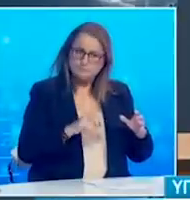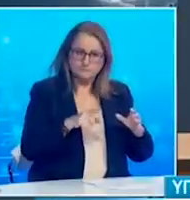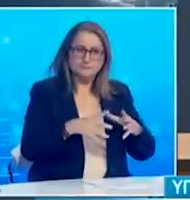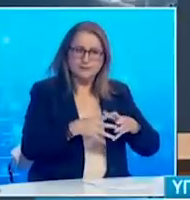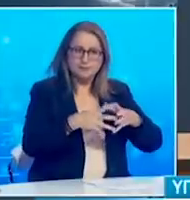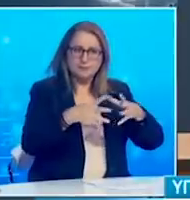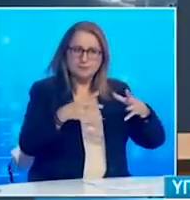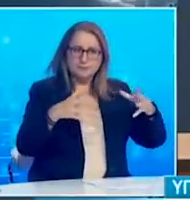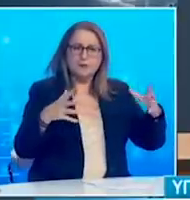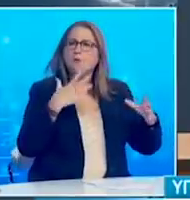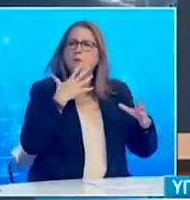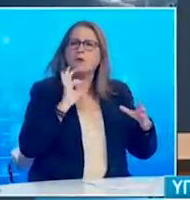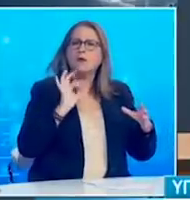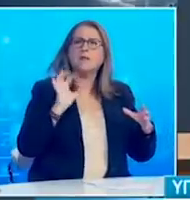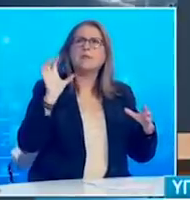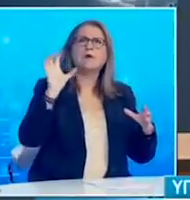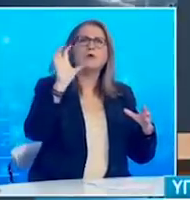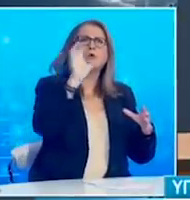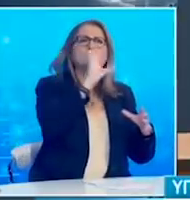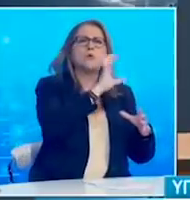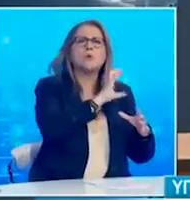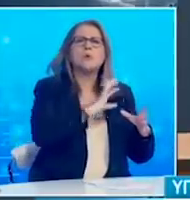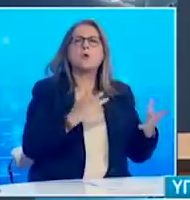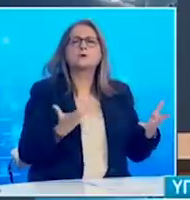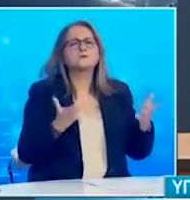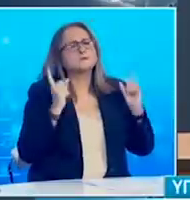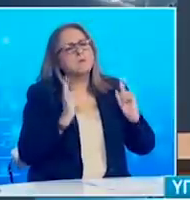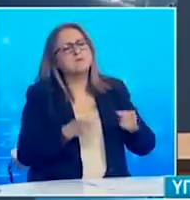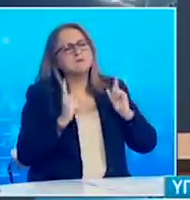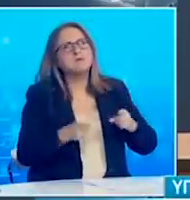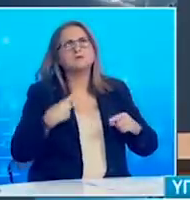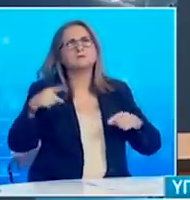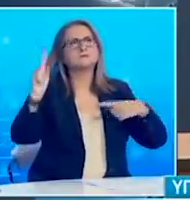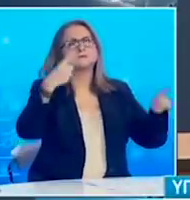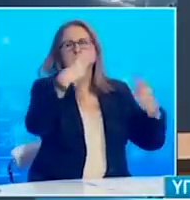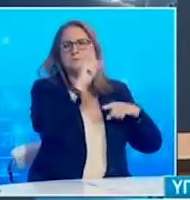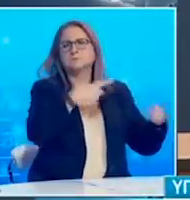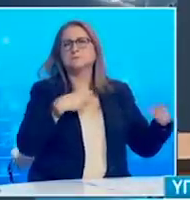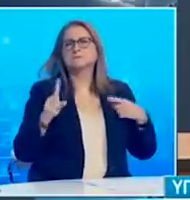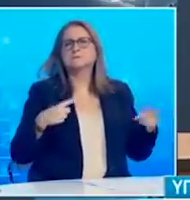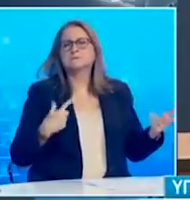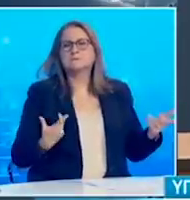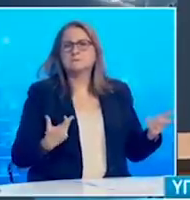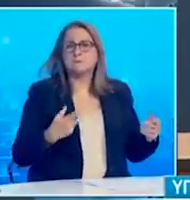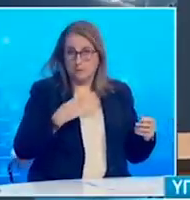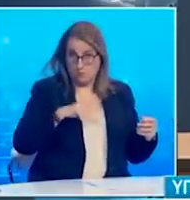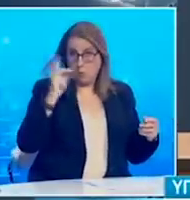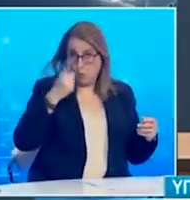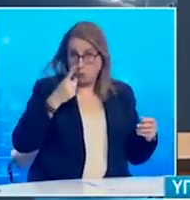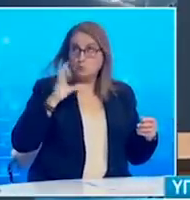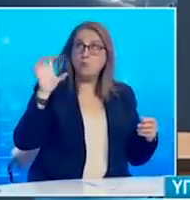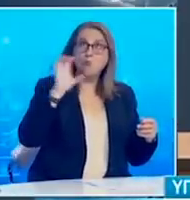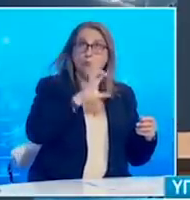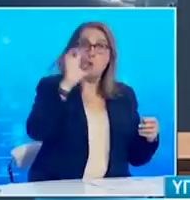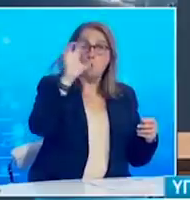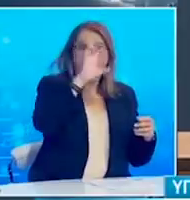προφανώς, διότι η κάθε χώρα πήρε και συγκεκριμένες αποφάσεις σχέση με κάποια πράγματα. Το ζήτημα είναι ότι στις περισσότερες χώρες